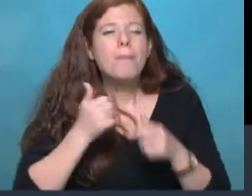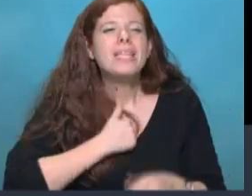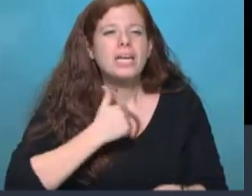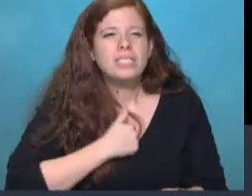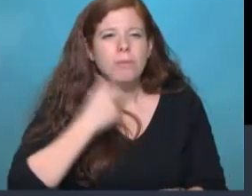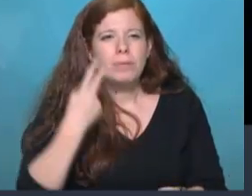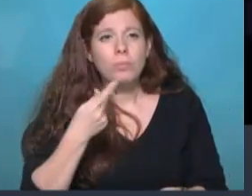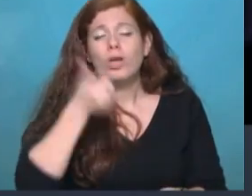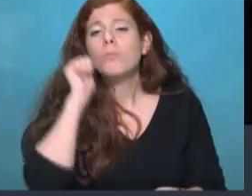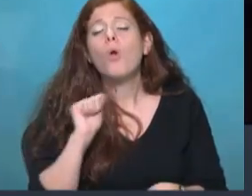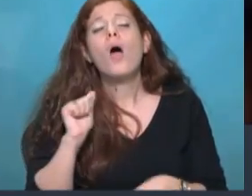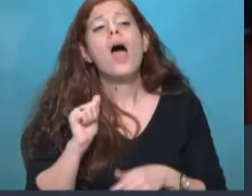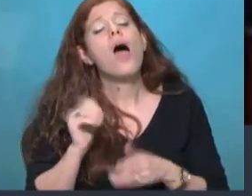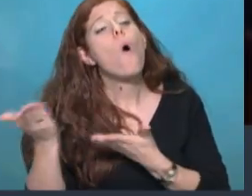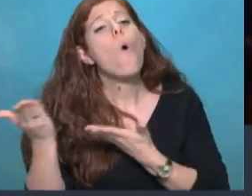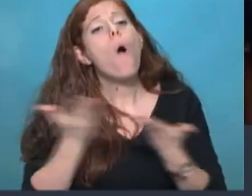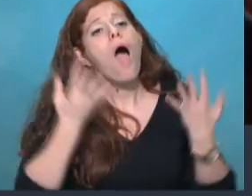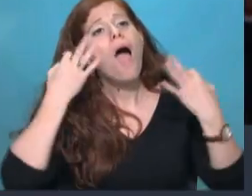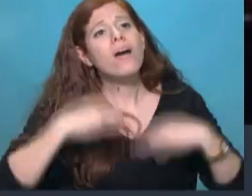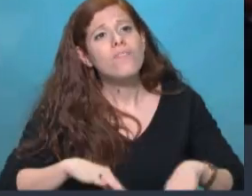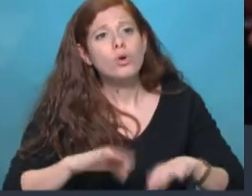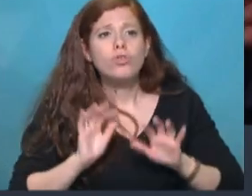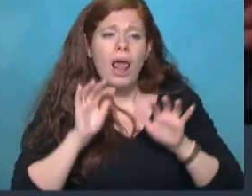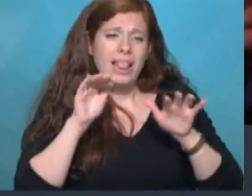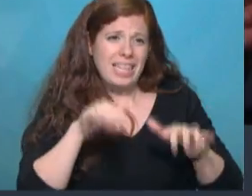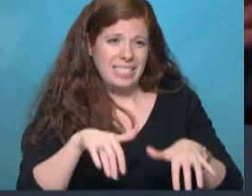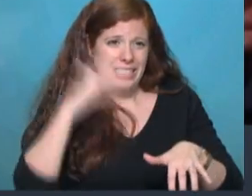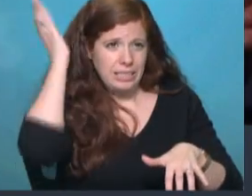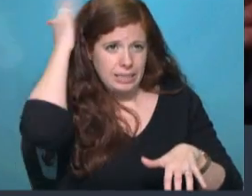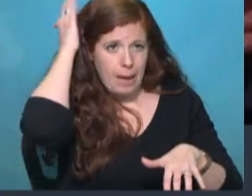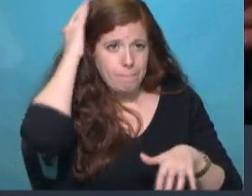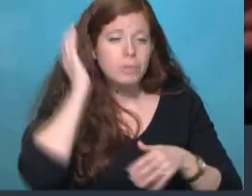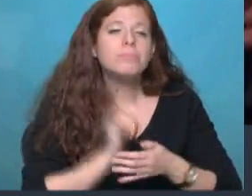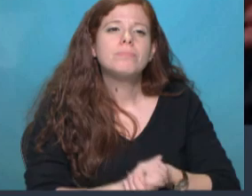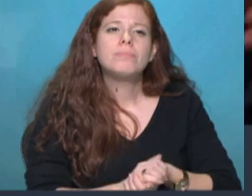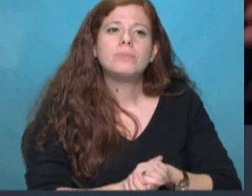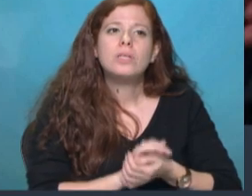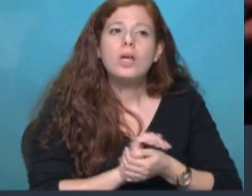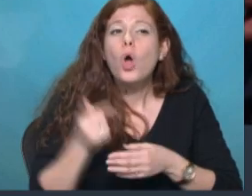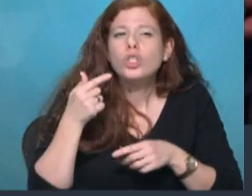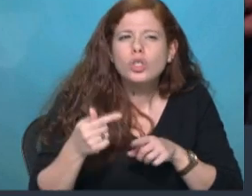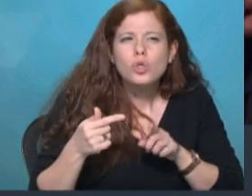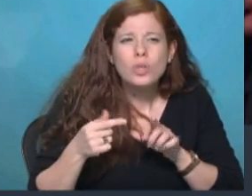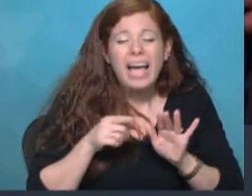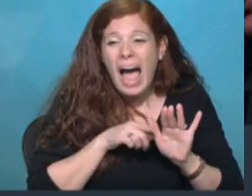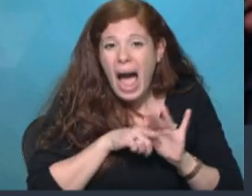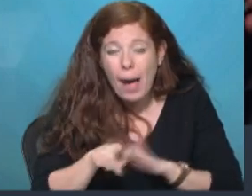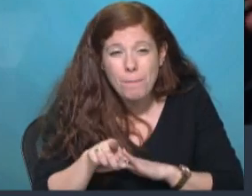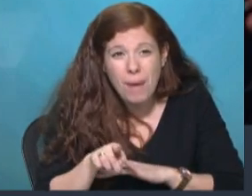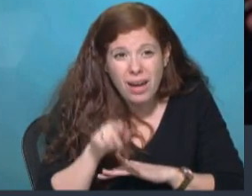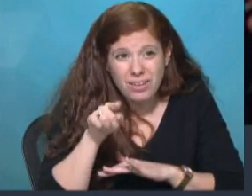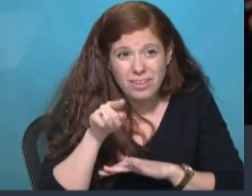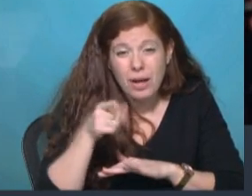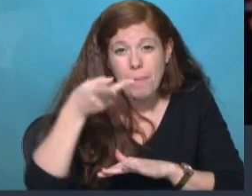טראמפ בנאום על מצב האומה. Not only did Judah narrowly escape death last fall, more than